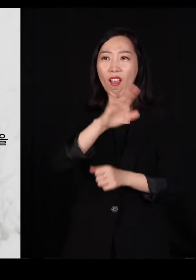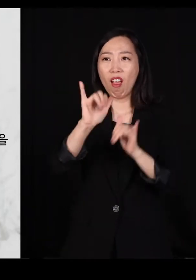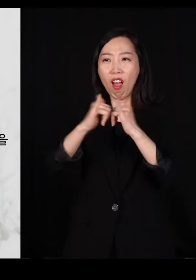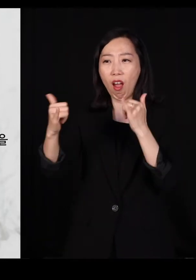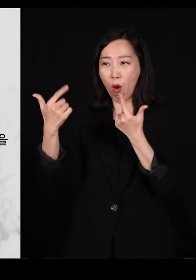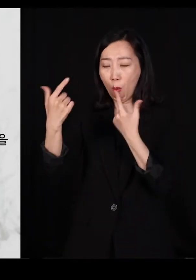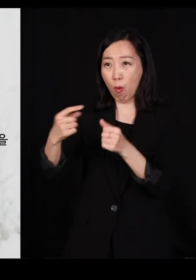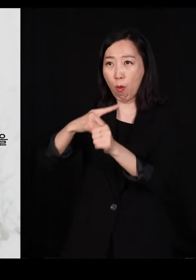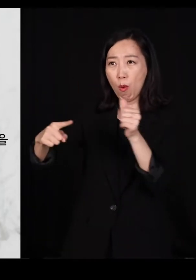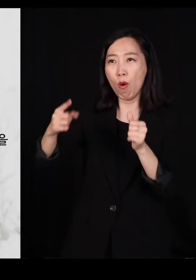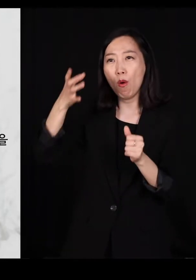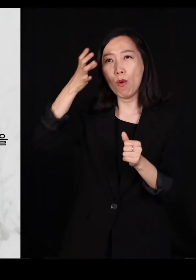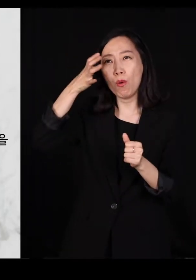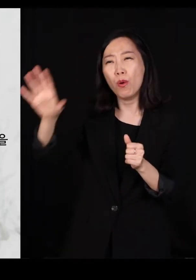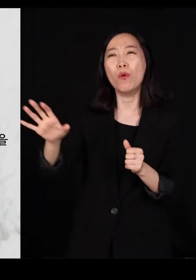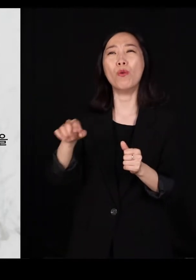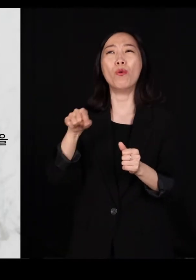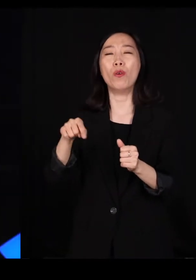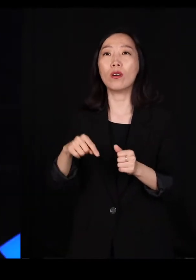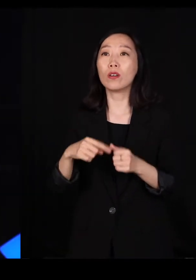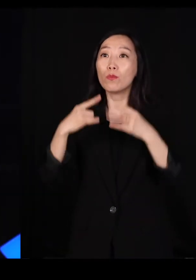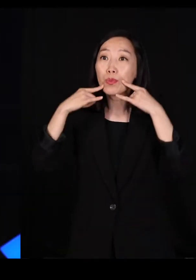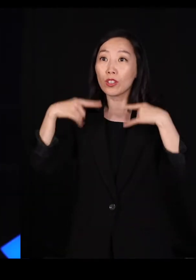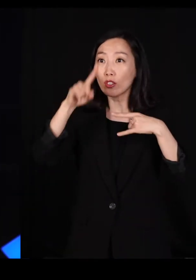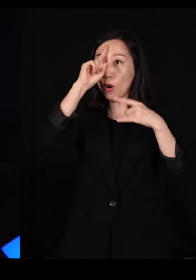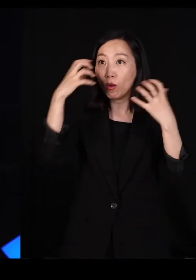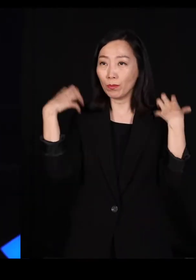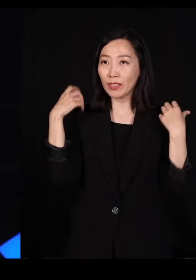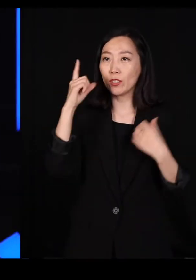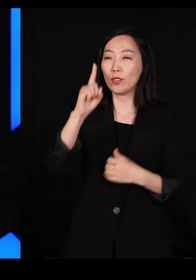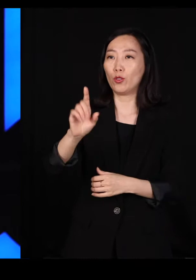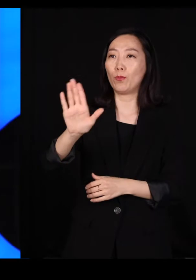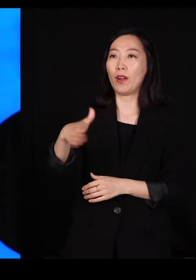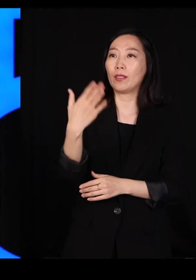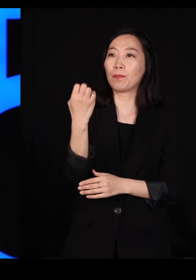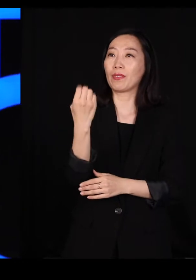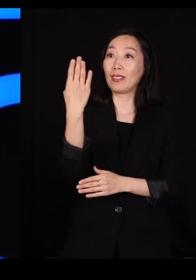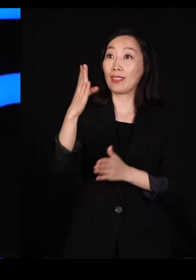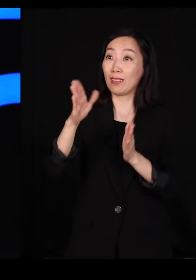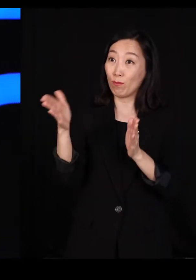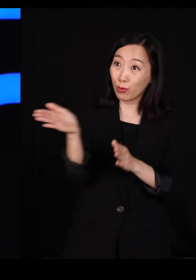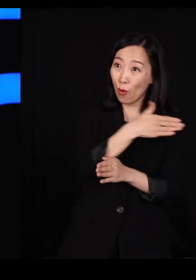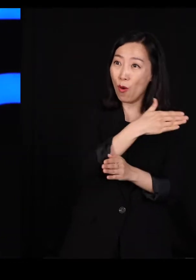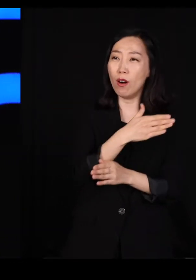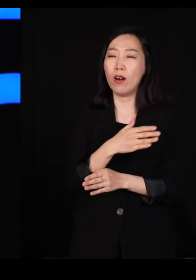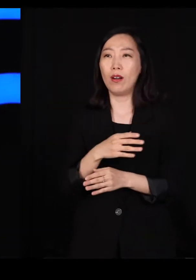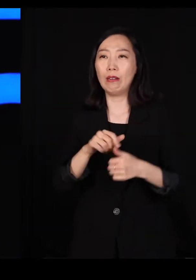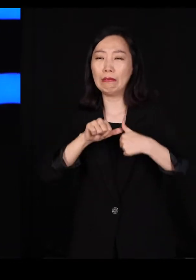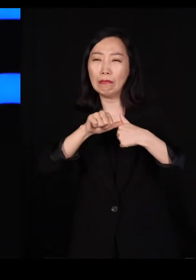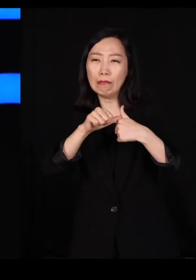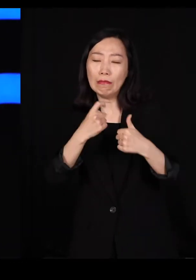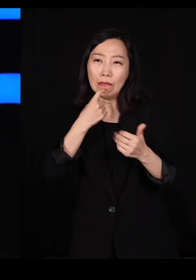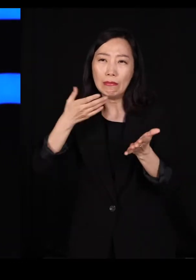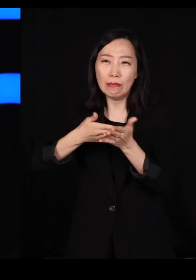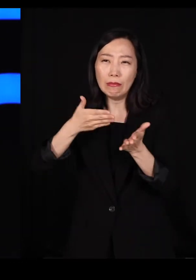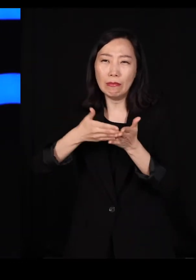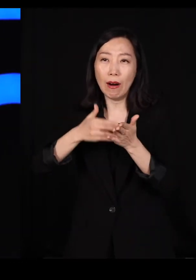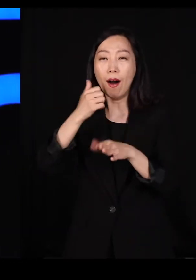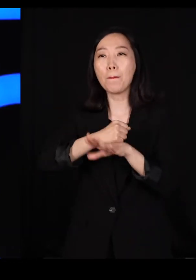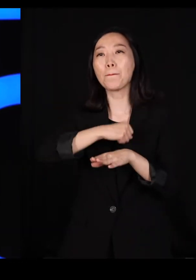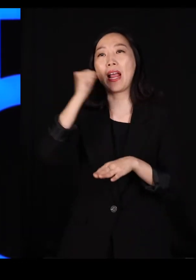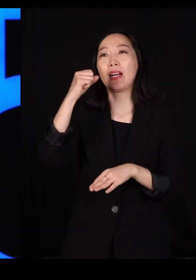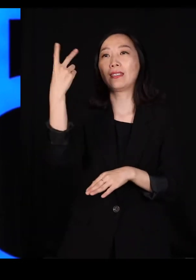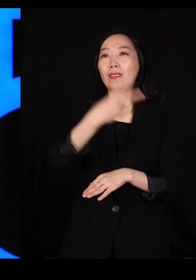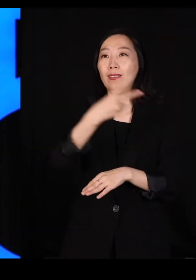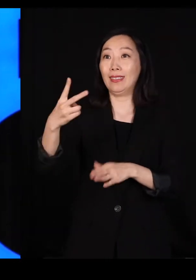아니다 해서 프랑스 정부와 1994년부터 끈질기게 협상 끝에 2002년에